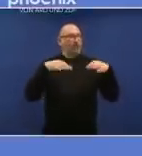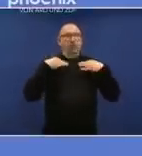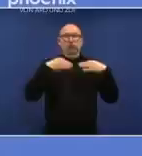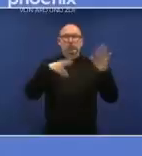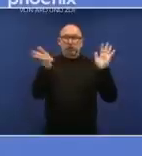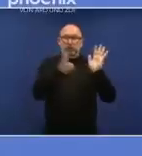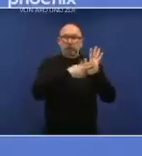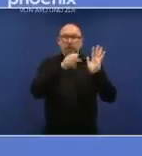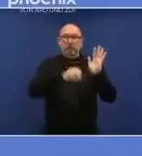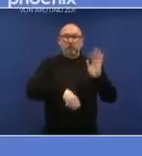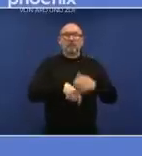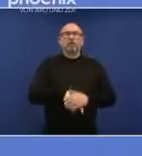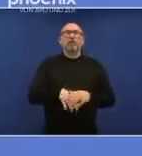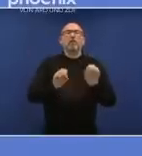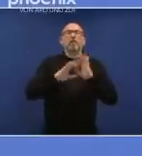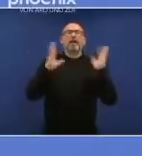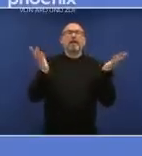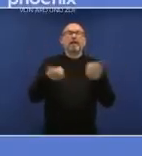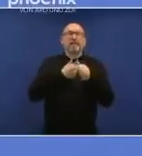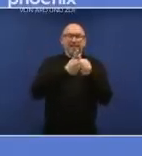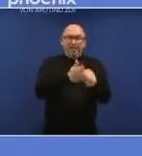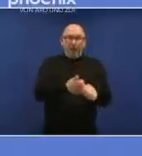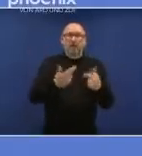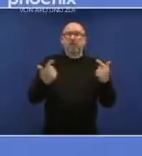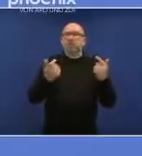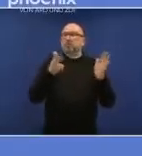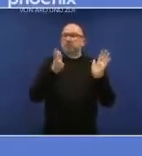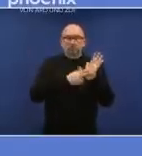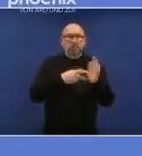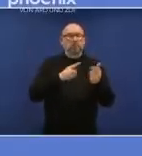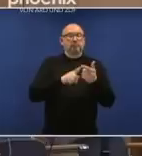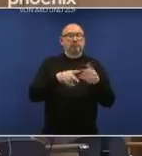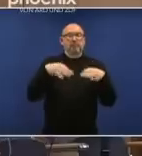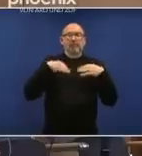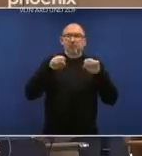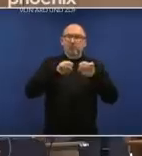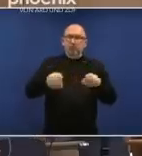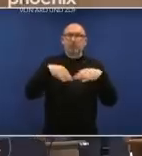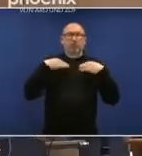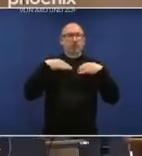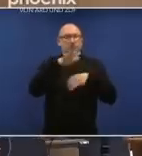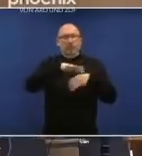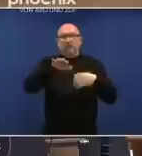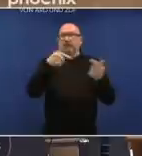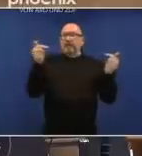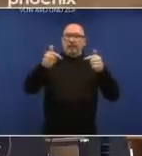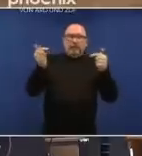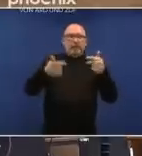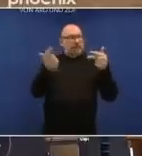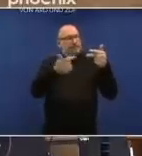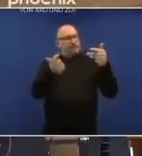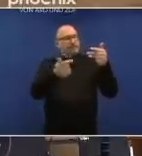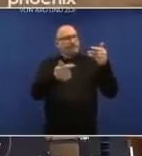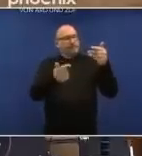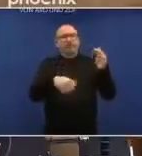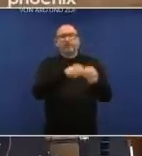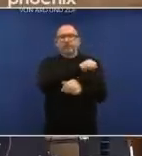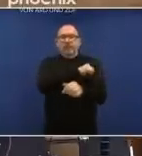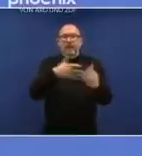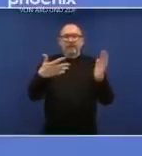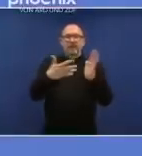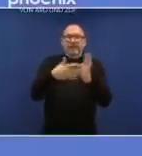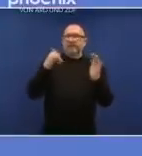zur Bewältigung der Pandemiefolgen zu erlassen im Bereich Infektionsschutz, Gesundheitswesen, Pflege, die Impf-, die Test-,